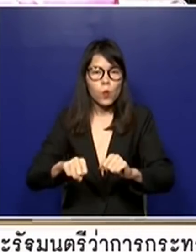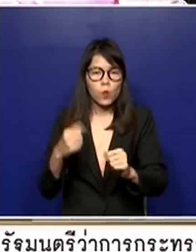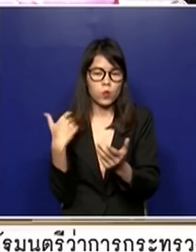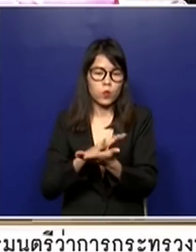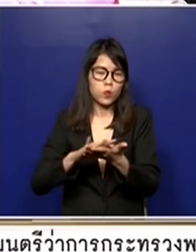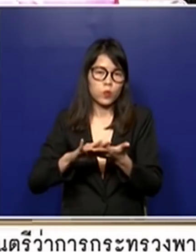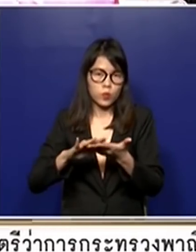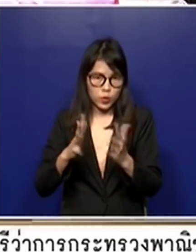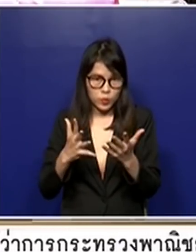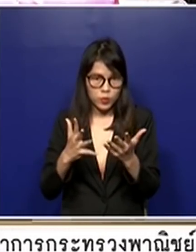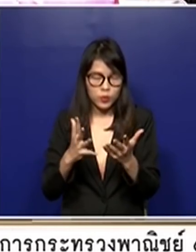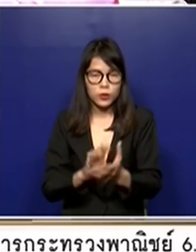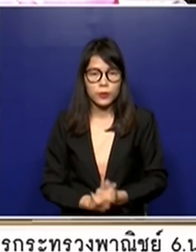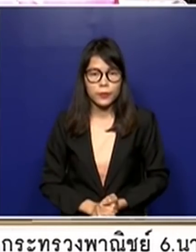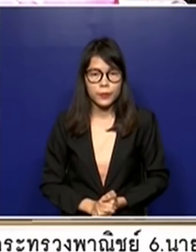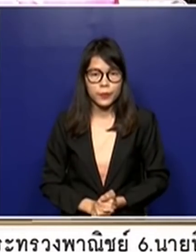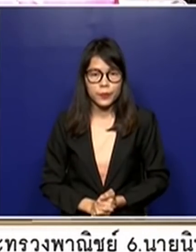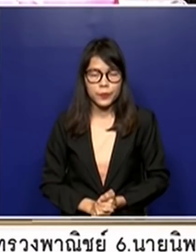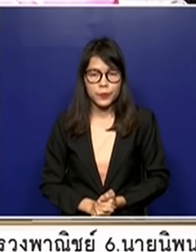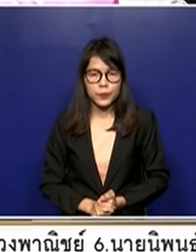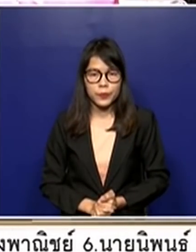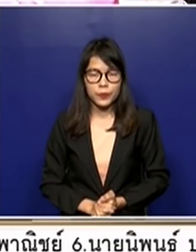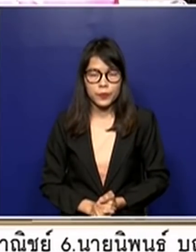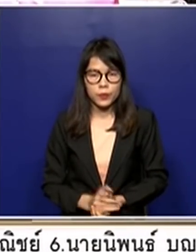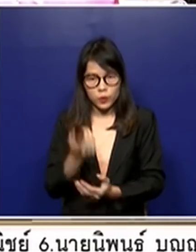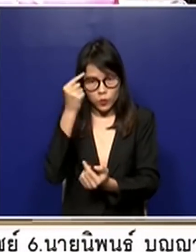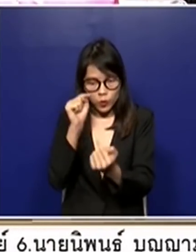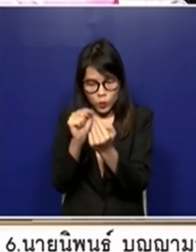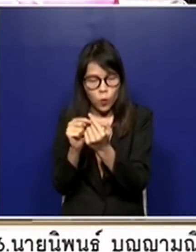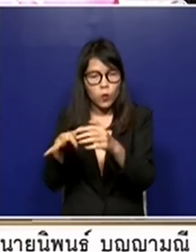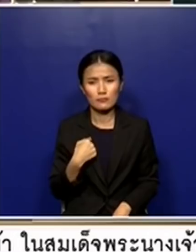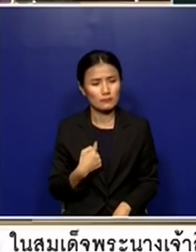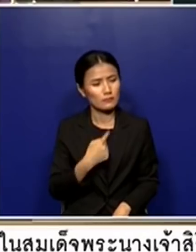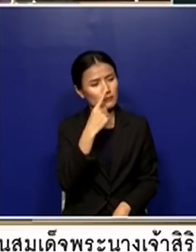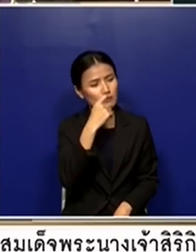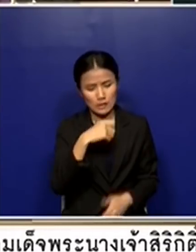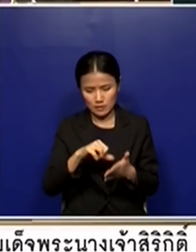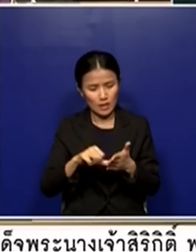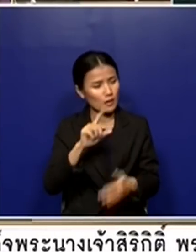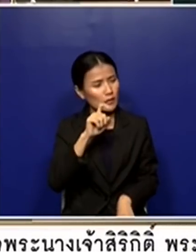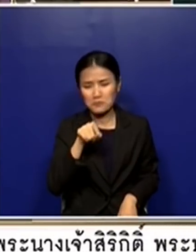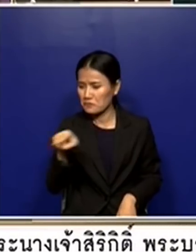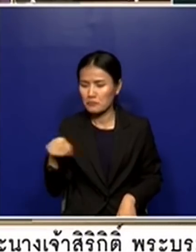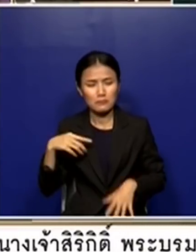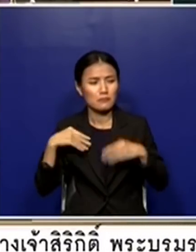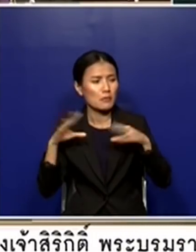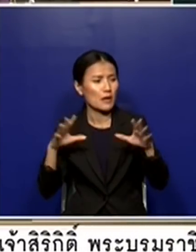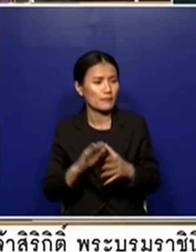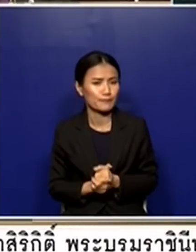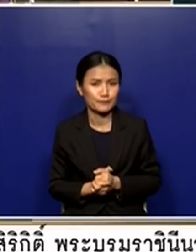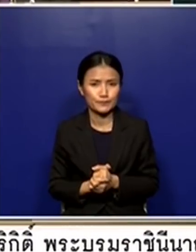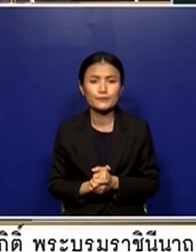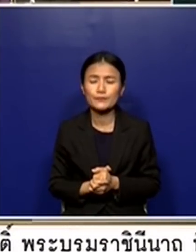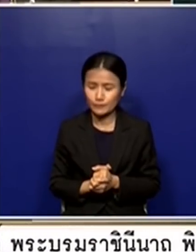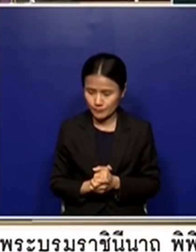คำนึงถึงบรรยากาศคำนึงถึงประชาชนคำนึงถึงสังคม ถ้าท่านวันนั้นไม่ได้แ